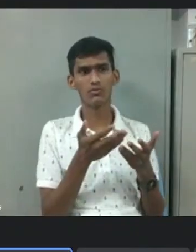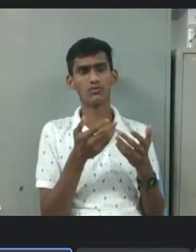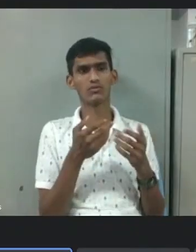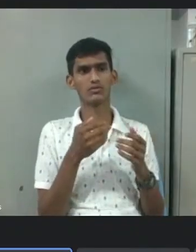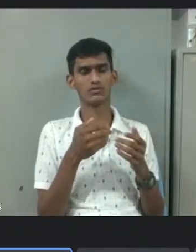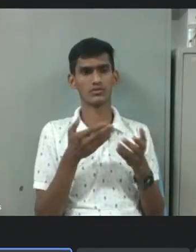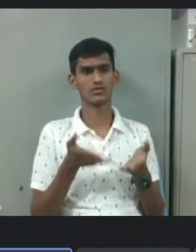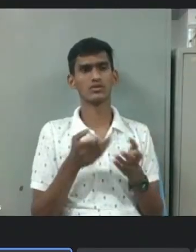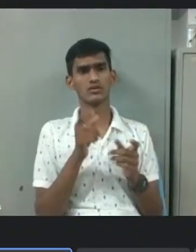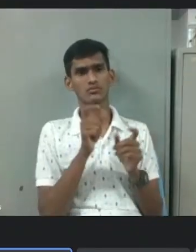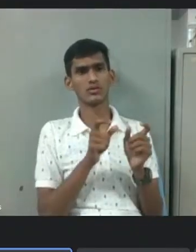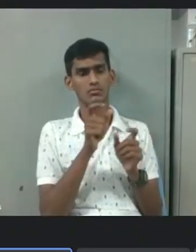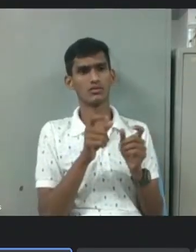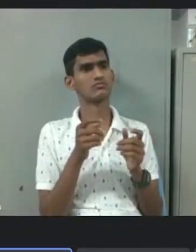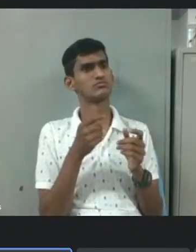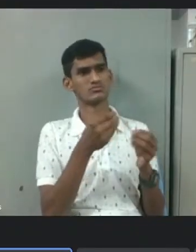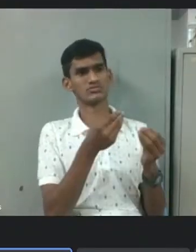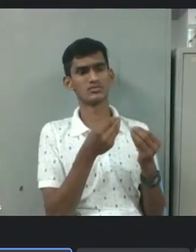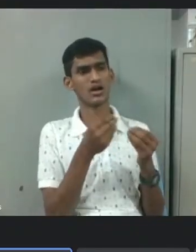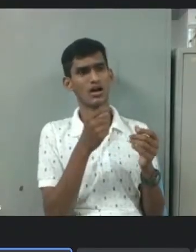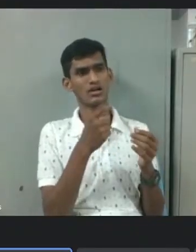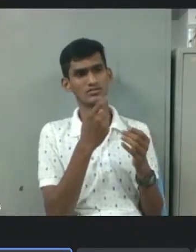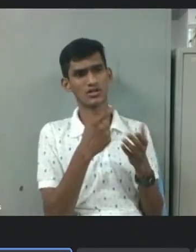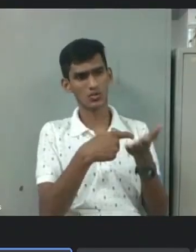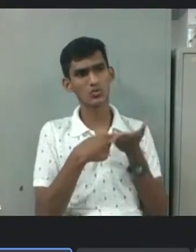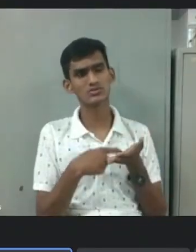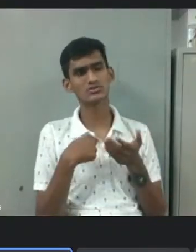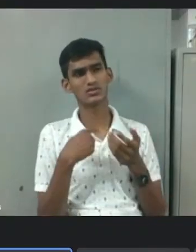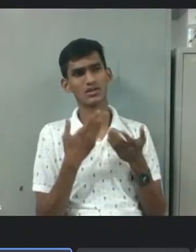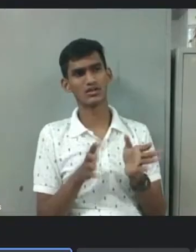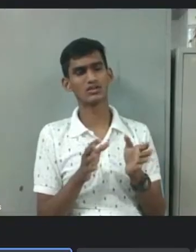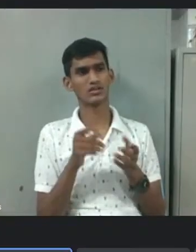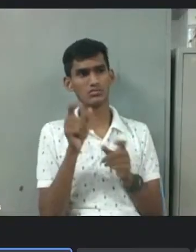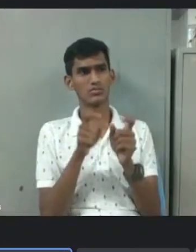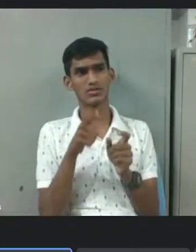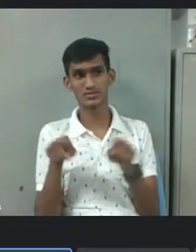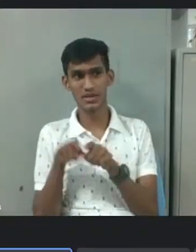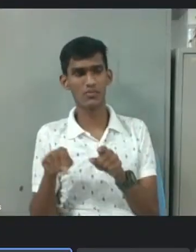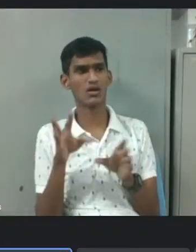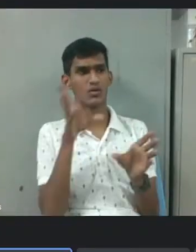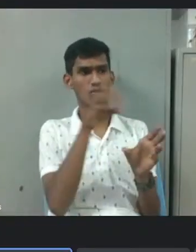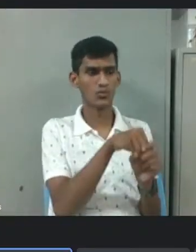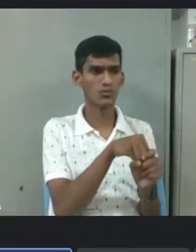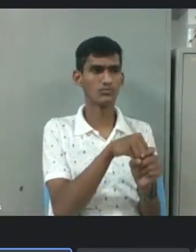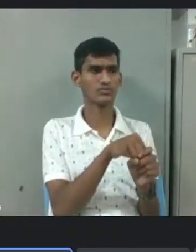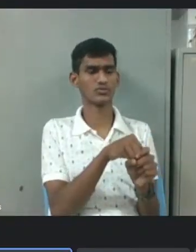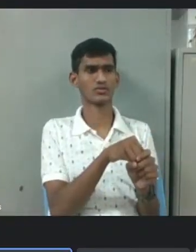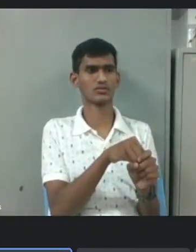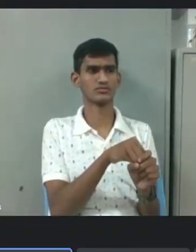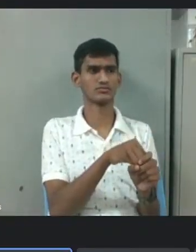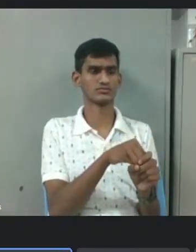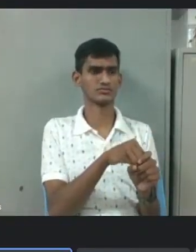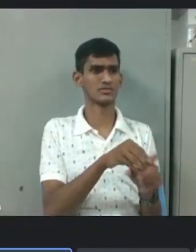അഭ്യർത്ഥിച്ചു, നിങ്ങളെപ്പോലുള്ളവരുണ്ടെങ്കിൽ കുറച്ചുകൂടെ ഹെൽപ്ഫുൾ ആയിരുന്നു ഞങ്ങൾക്ക് ഞങ്ങളുടെ ജോബ് എന്ന് അവർ പറഞ്ഞു. അവർക്ക് ഇന്റർവെൻഷനെ കുറിച്ചോ